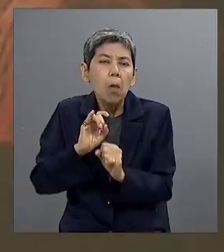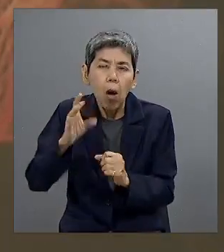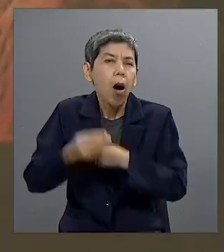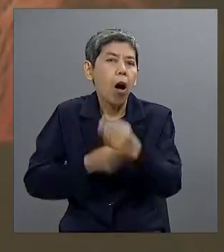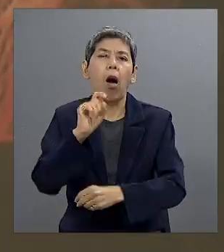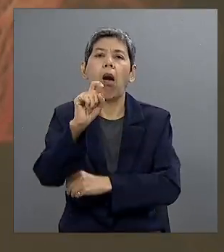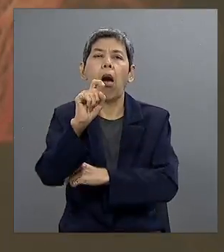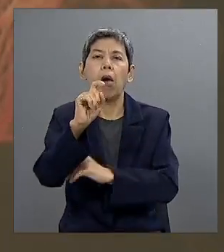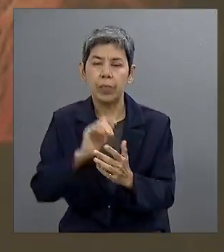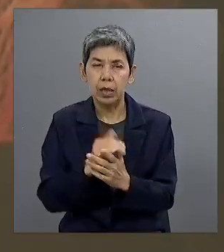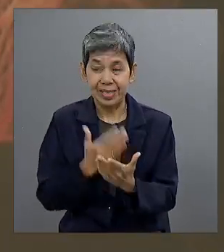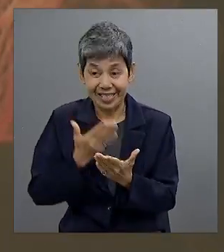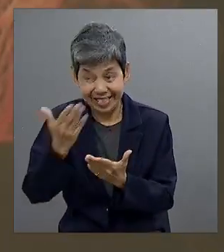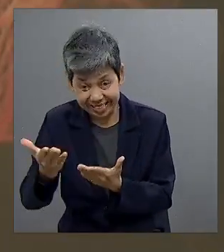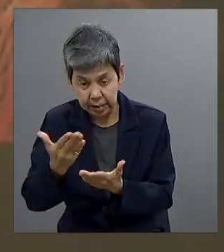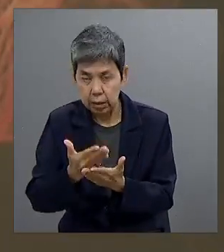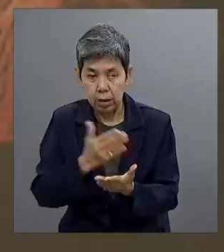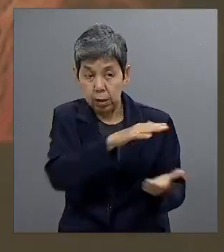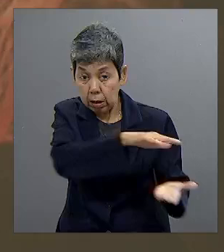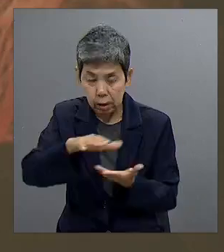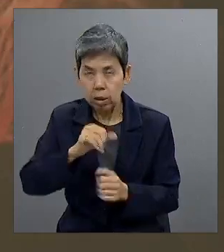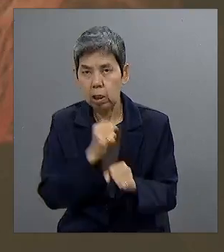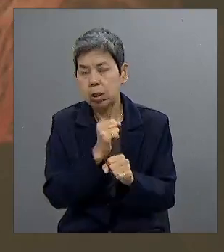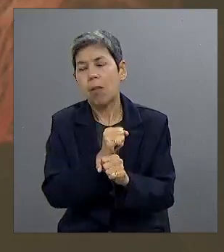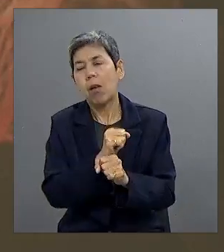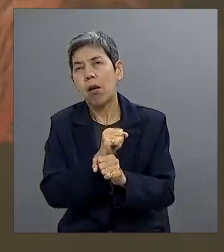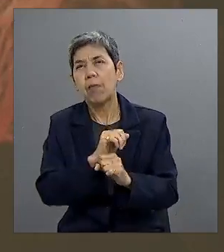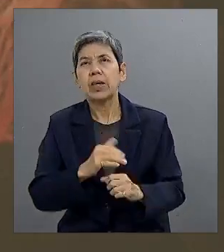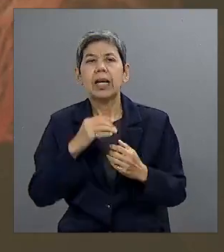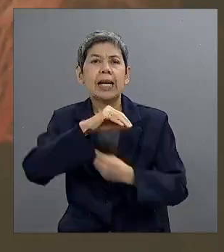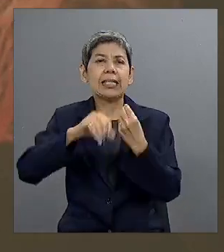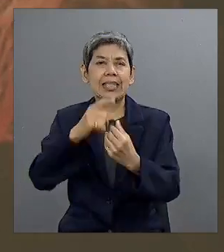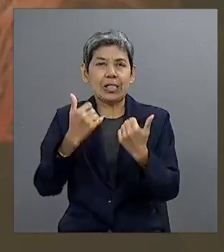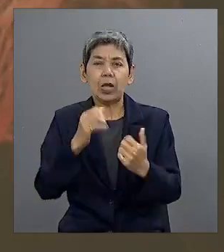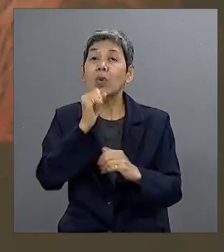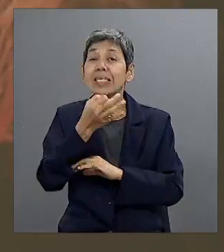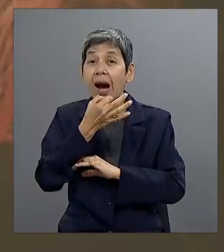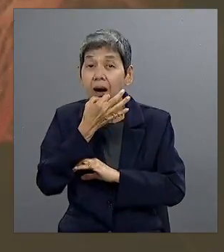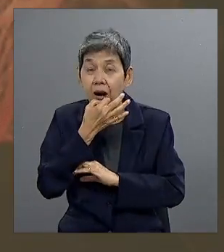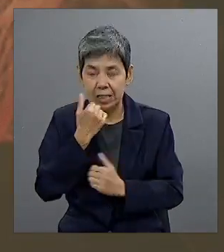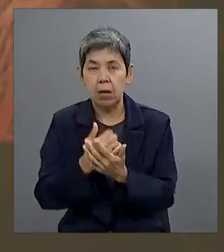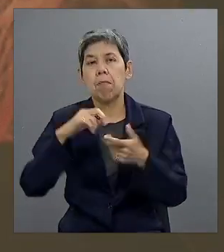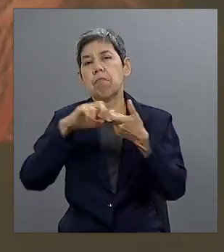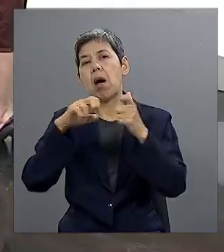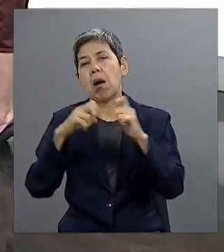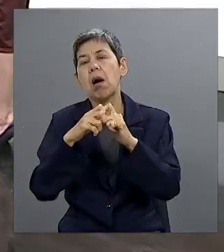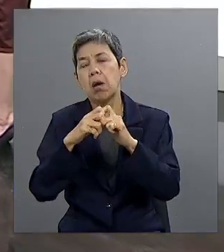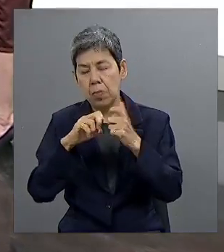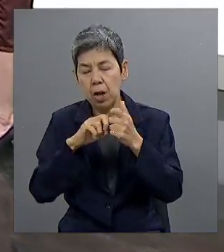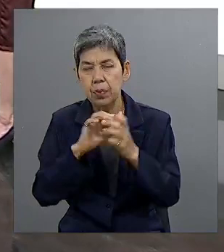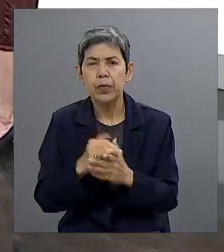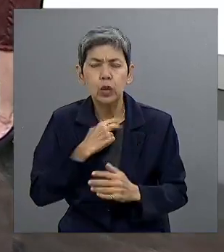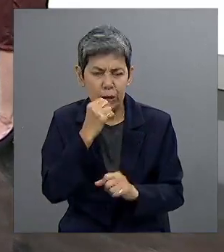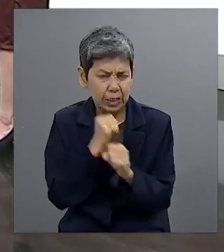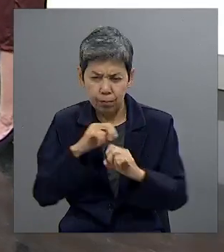การรับซื้อจากพื้นที่อื่นเข้ามาก็มีความจำเป็นค่ะเศรษฐกิจหน้าสมุทรสาครเนี่ยทำให้กระทบไปถึงภาพใหญ่ด้วยนะเวลานั้นต้องเร่งควบคุม